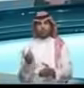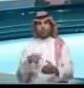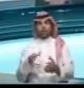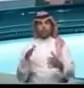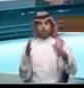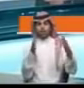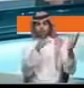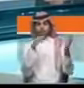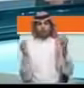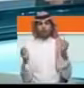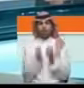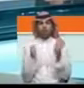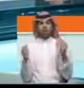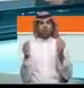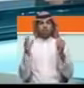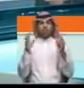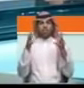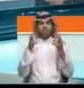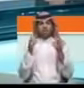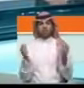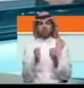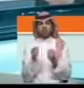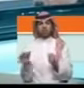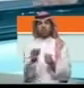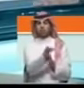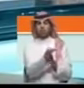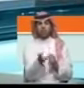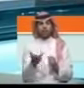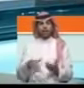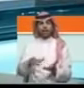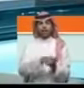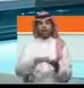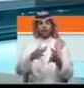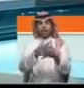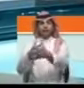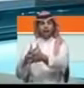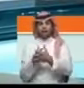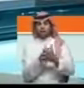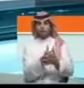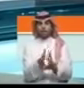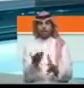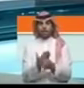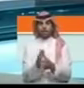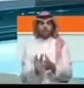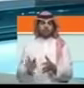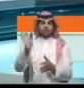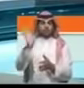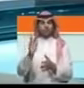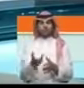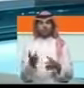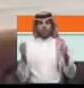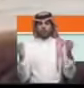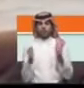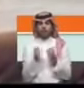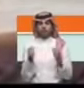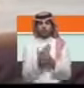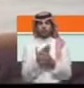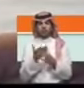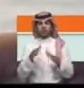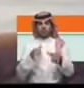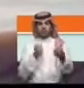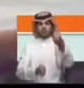اجتاحت عاصفة شتوية عاتية منطقة جبال روكي والسهول الكبرى بالولايات المتحدة قبل أن تتجه شرقا، وقد أدت العاصفة إلى شلل